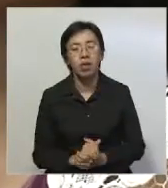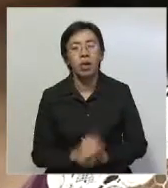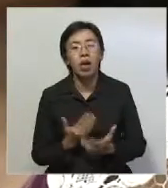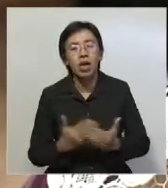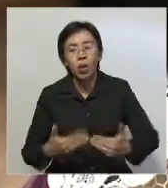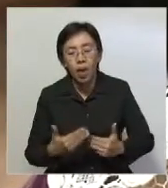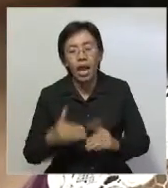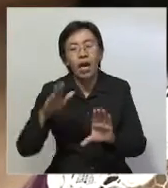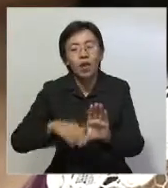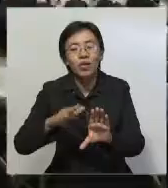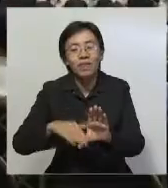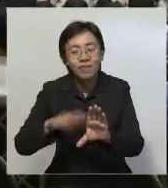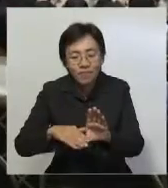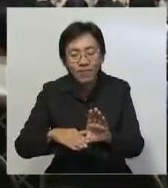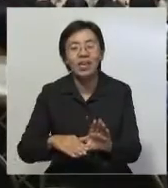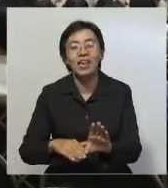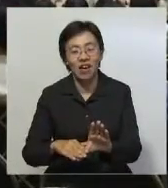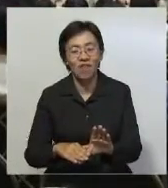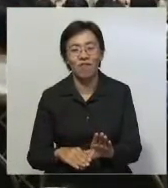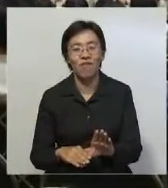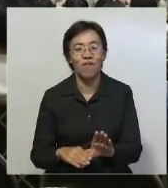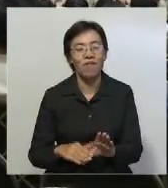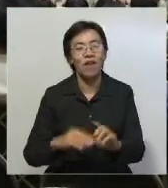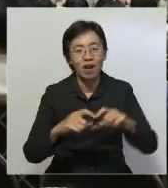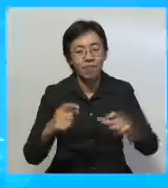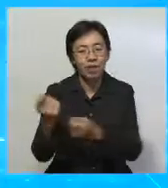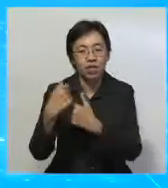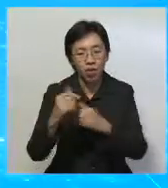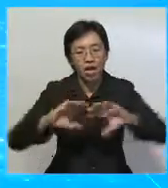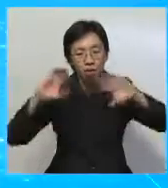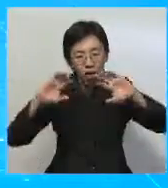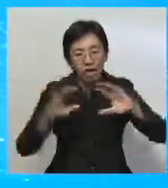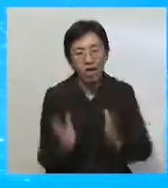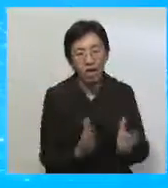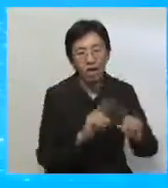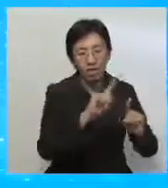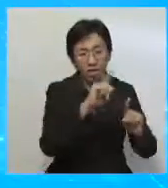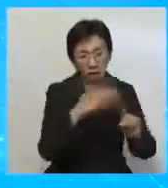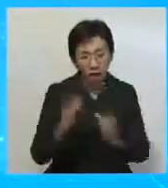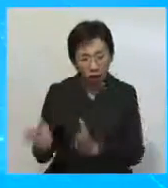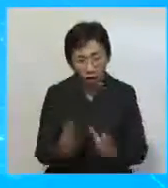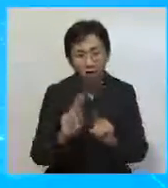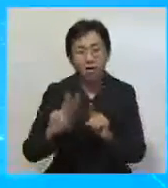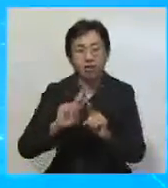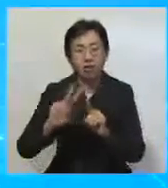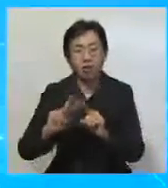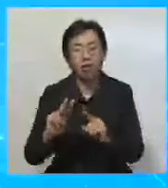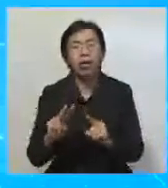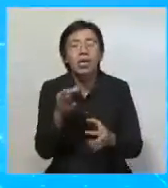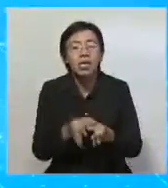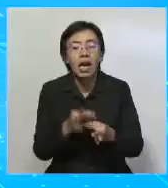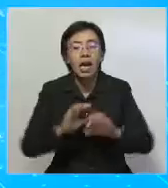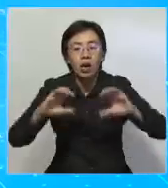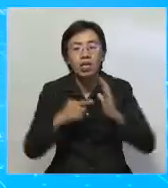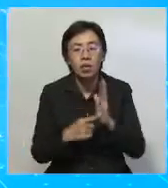ามโครงการลงทะเบียนเพื่อสวัสดิการแห่งรัฐในระยะที่2ขณะเดียวกันก็ยังได้รับความร่วมมือนะคะจากทางสถาบันการเงินของรัฐด้วยอย่างเช่น